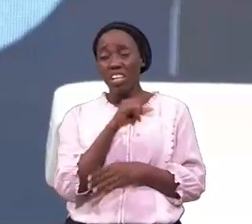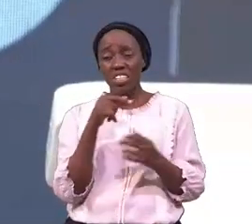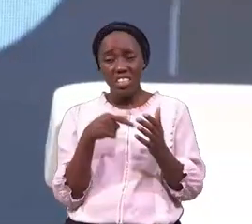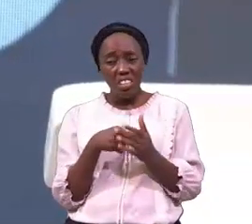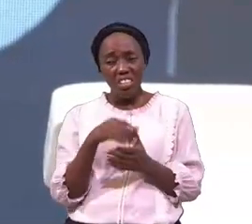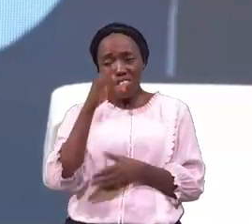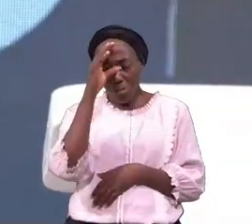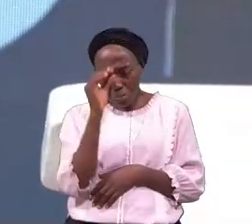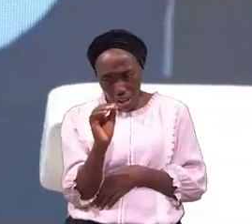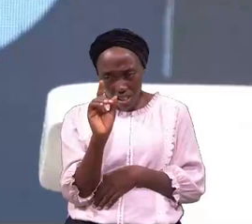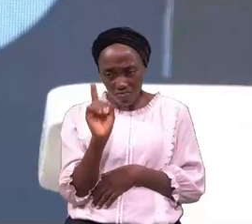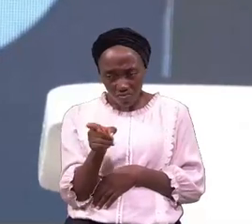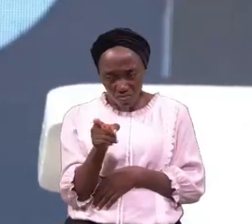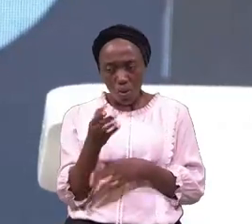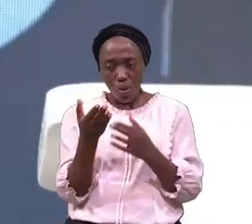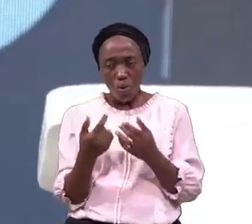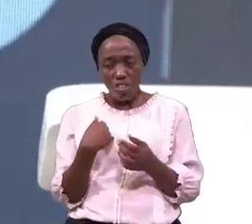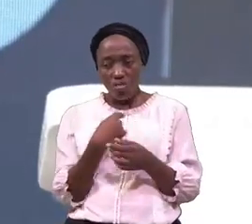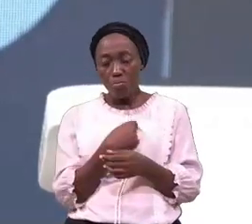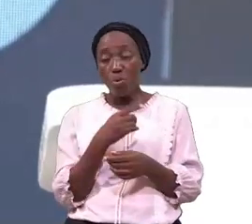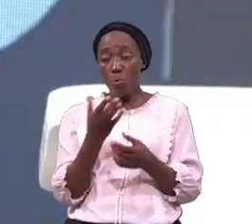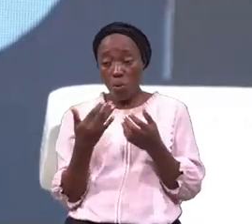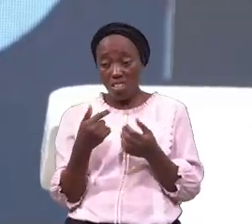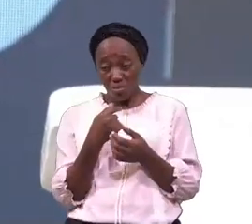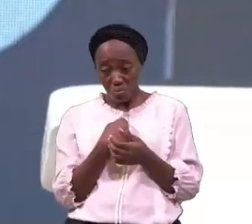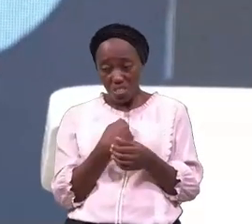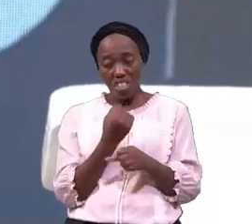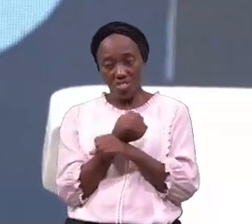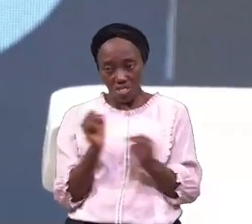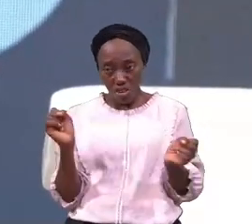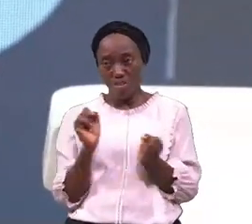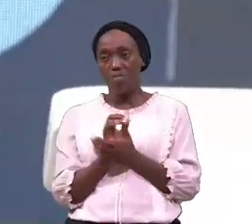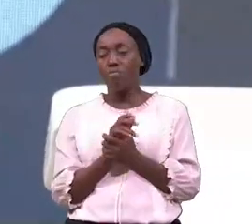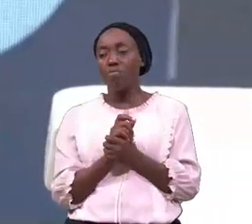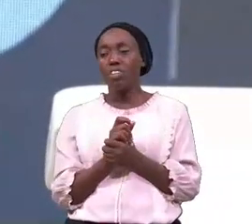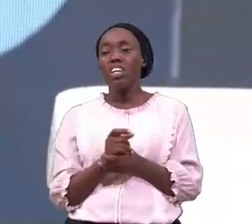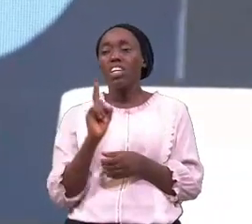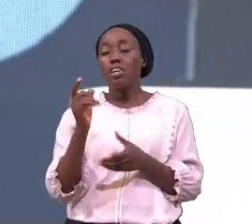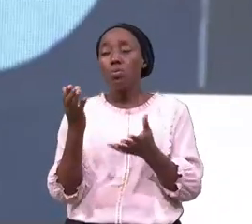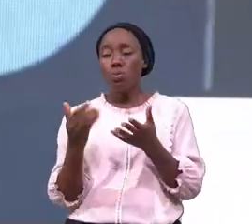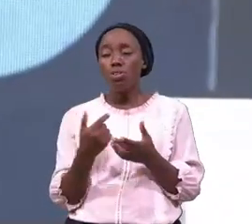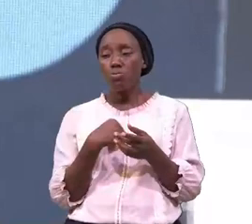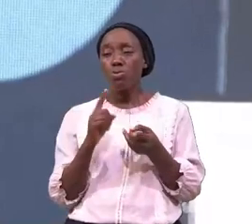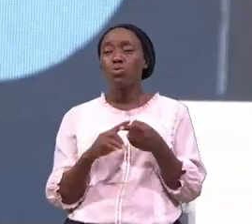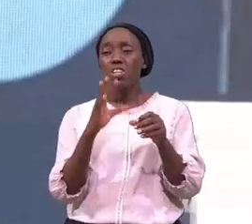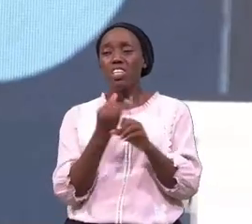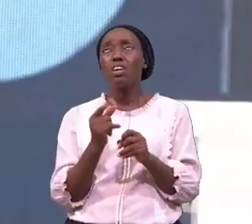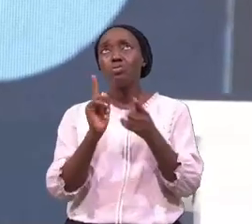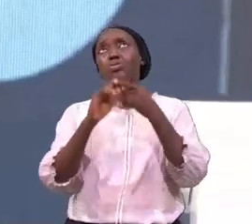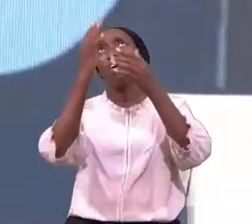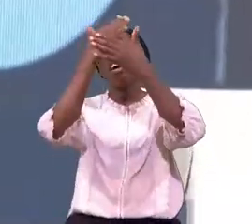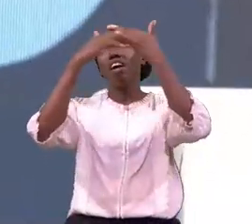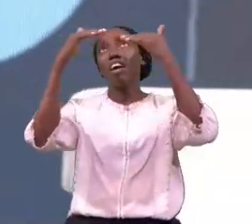Et ils sauront que cet homme veut que je sois converti. Il veut que je sois sauvé. Il veut que j'aille au ciel.